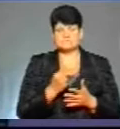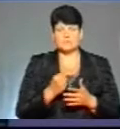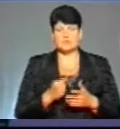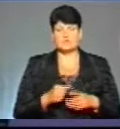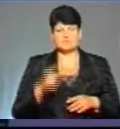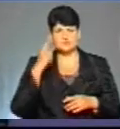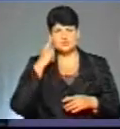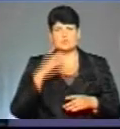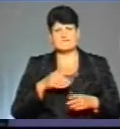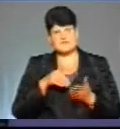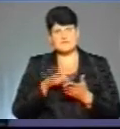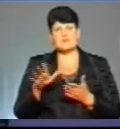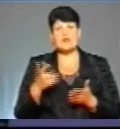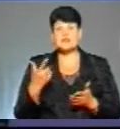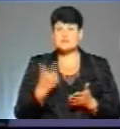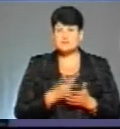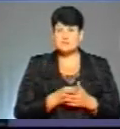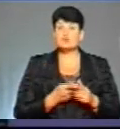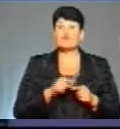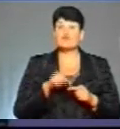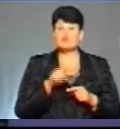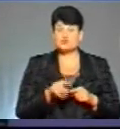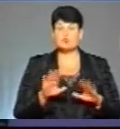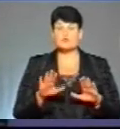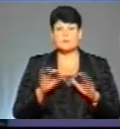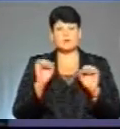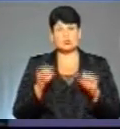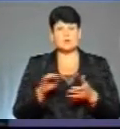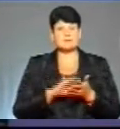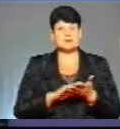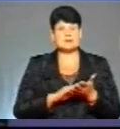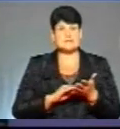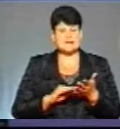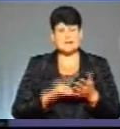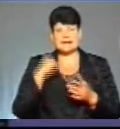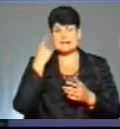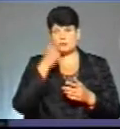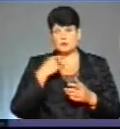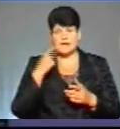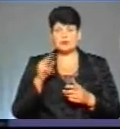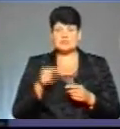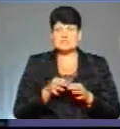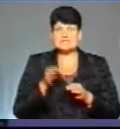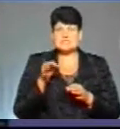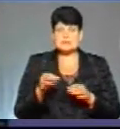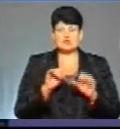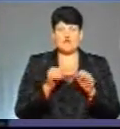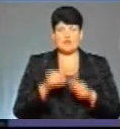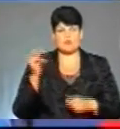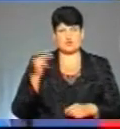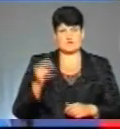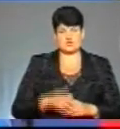категорично відмовляються від щеплення, то в цьому випадку вони можуть написати заяву на індивідуальну чи дистанційну форму